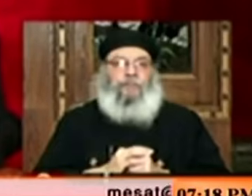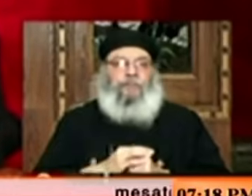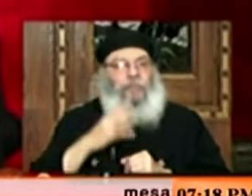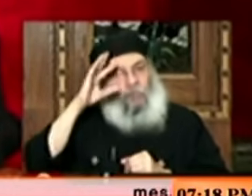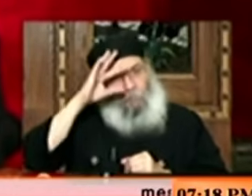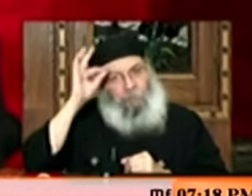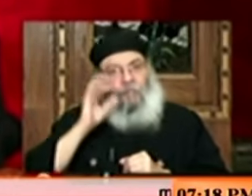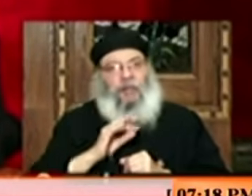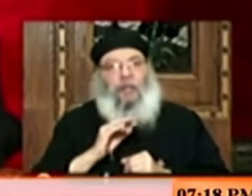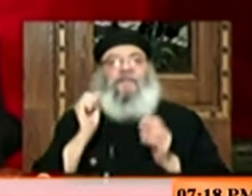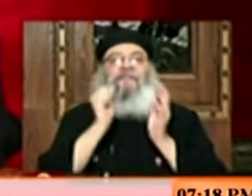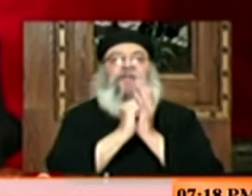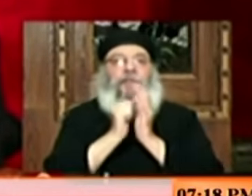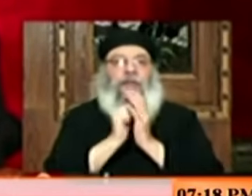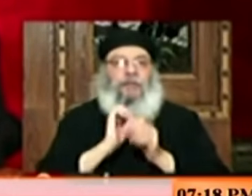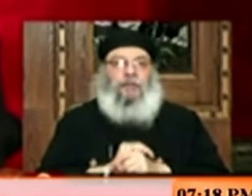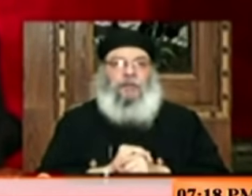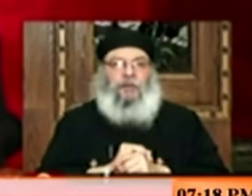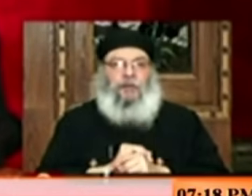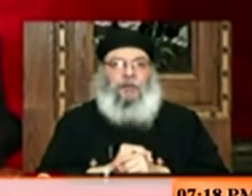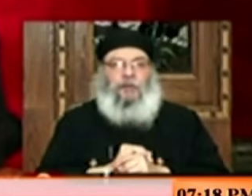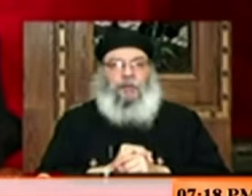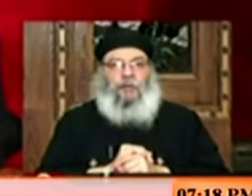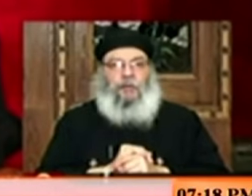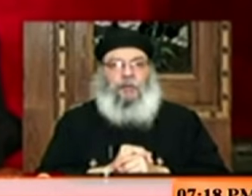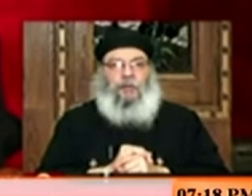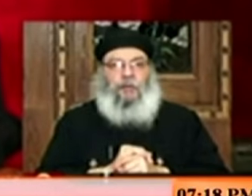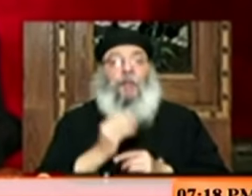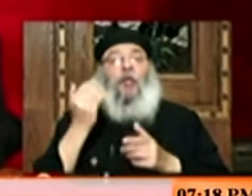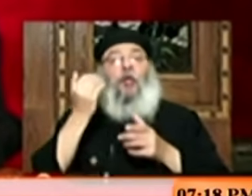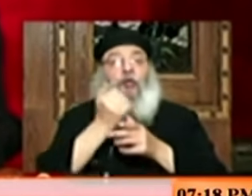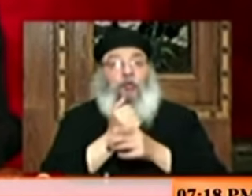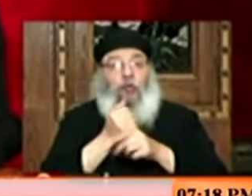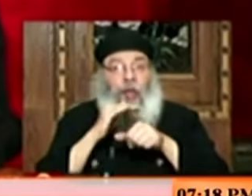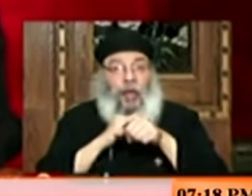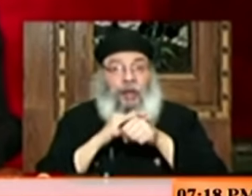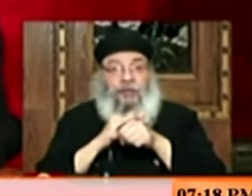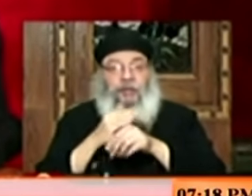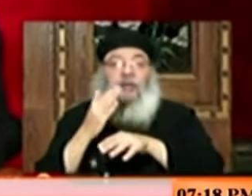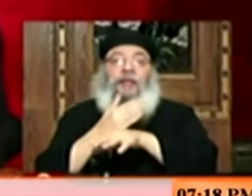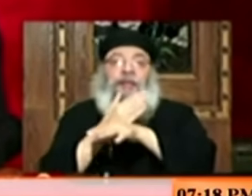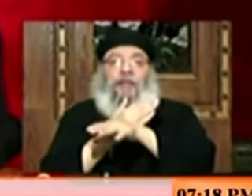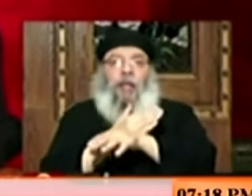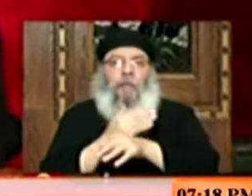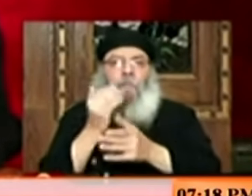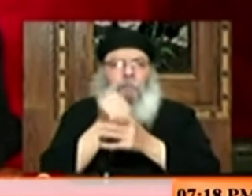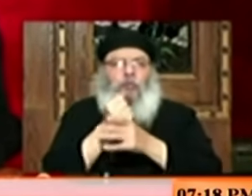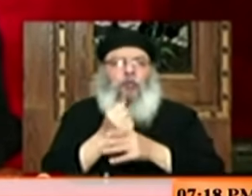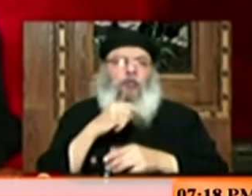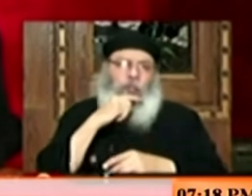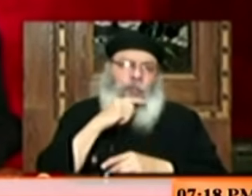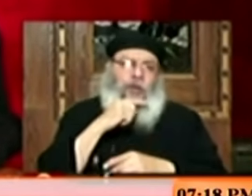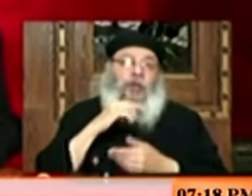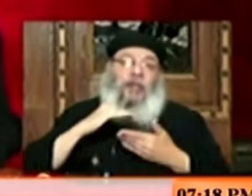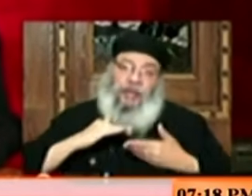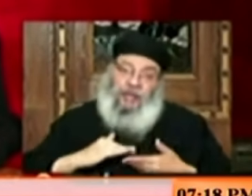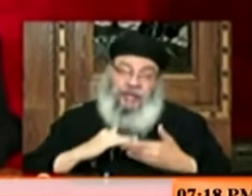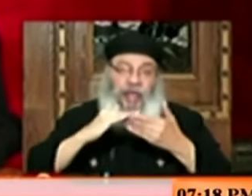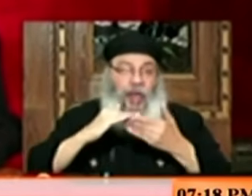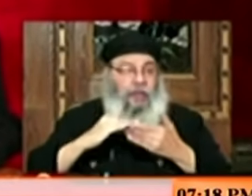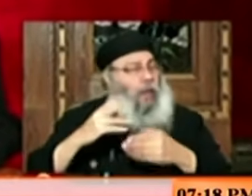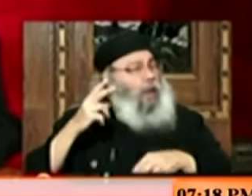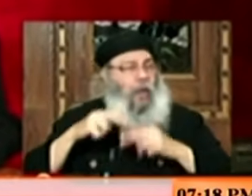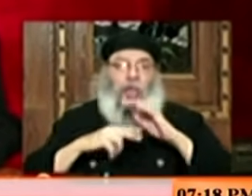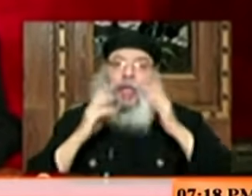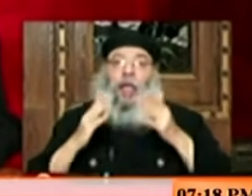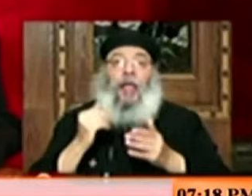يعني مثلا في البيت لما الزوج يشعر بتعب زوجته يوم يساعدها في اي عمل من الاعمال